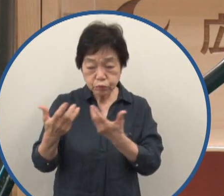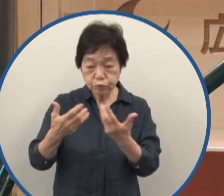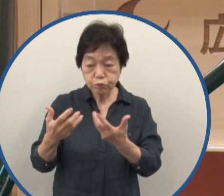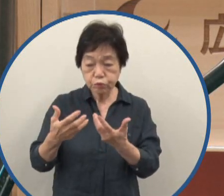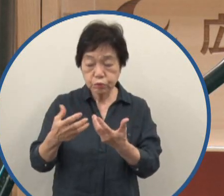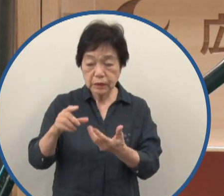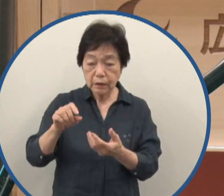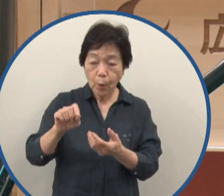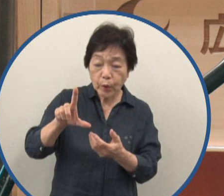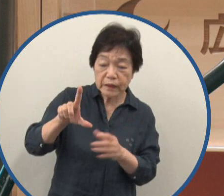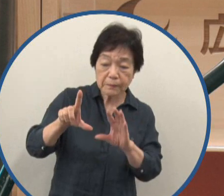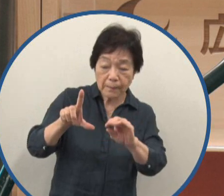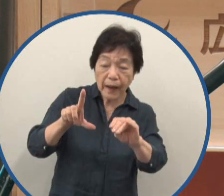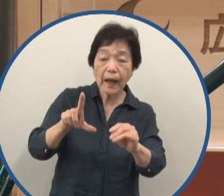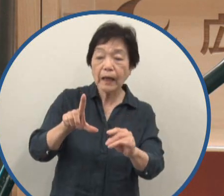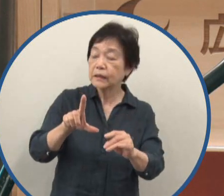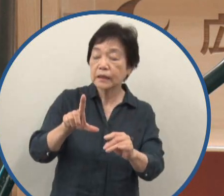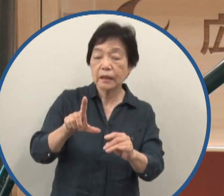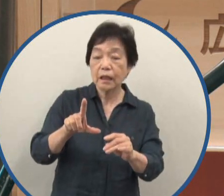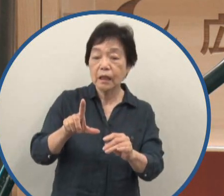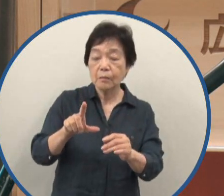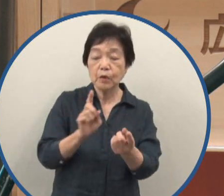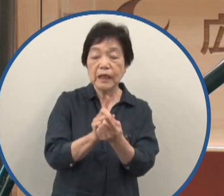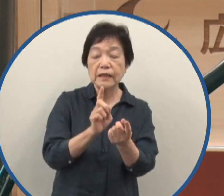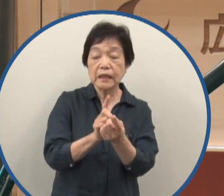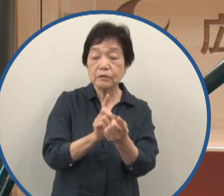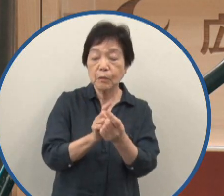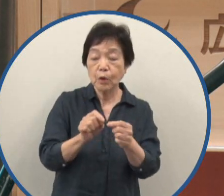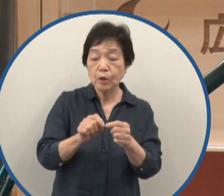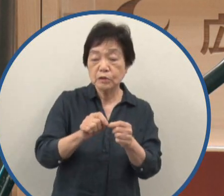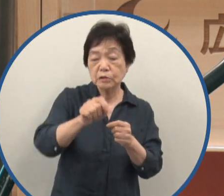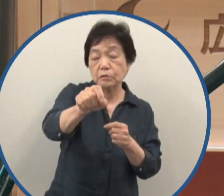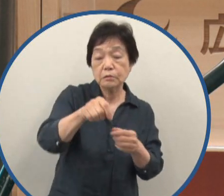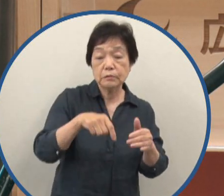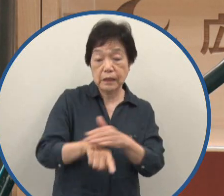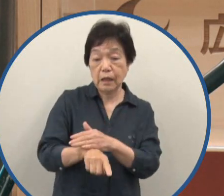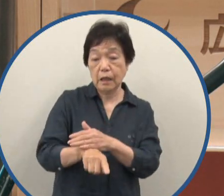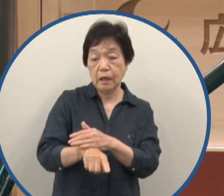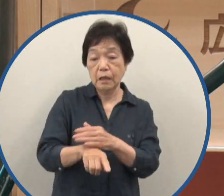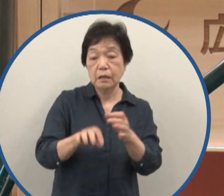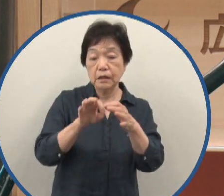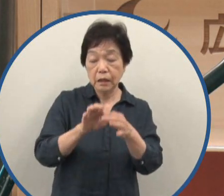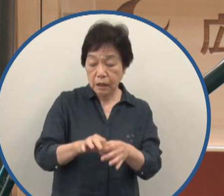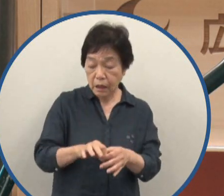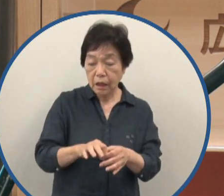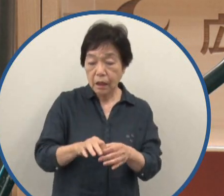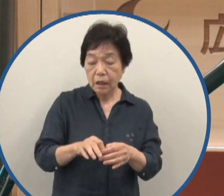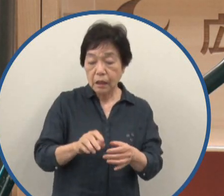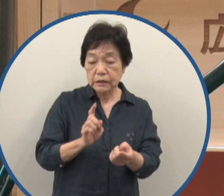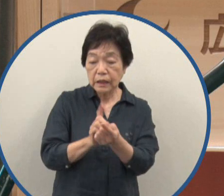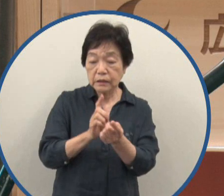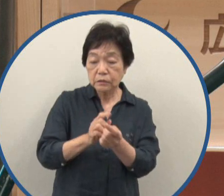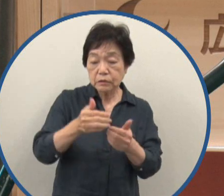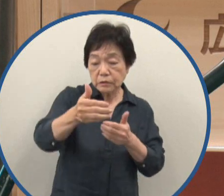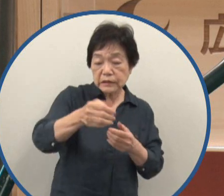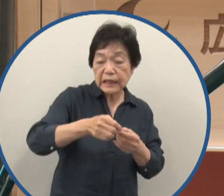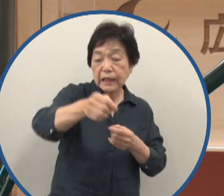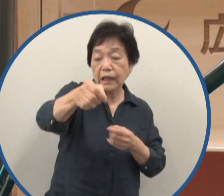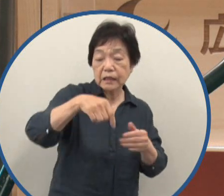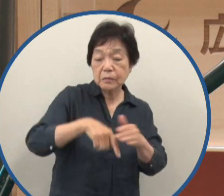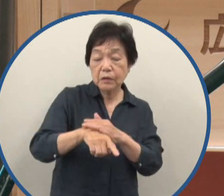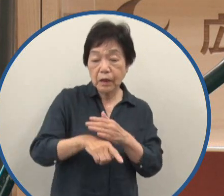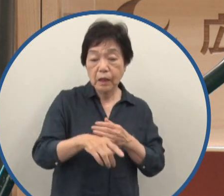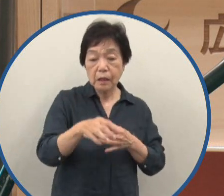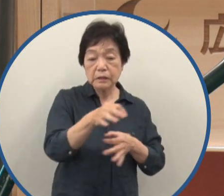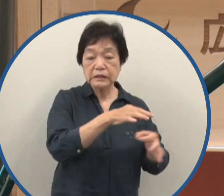なければその対策期間って長くなるだけなんですよね。でこれ対策期間が長くなるとその事業者への